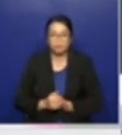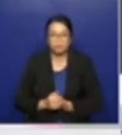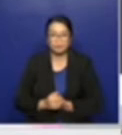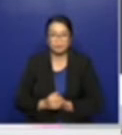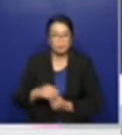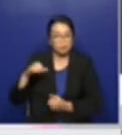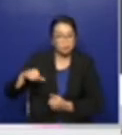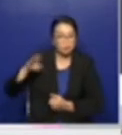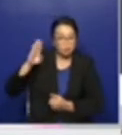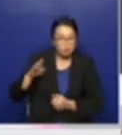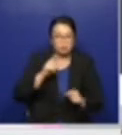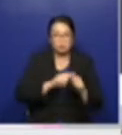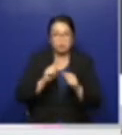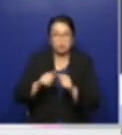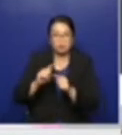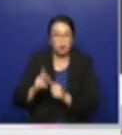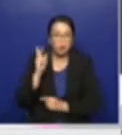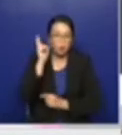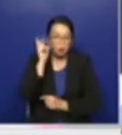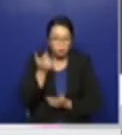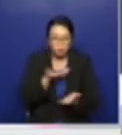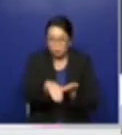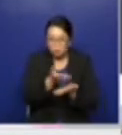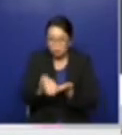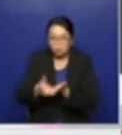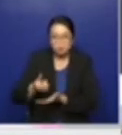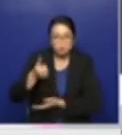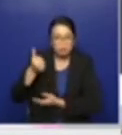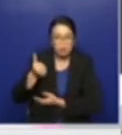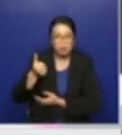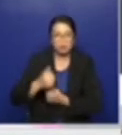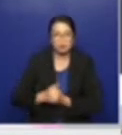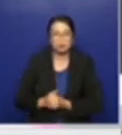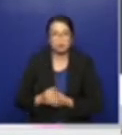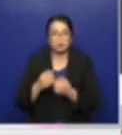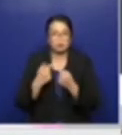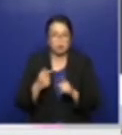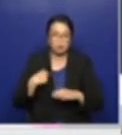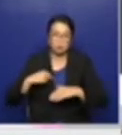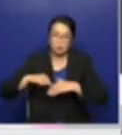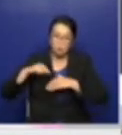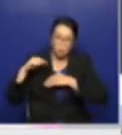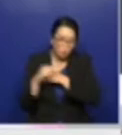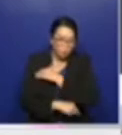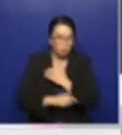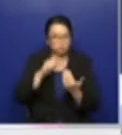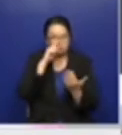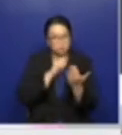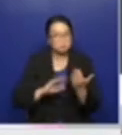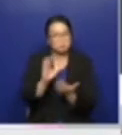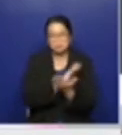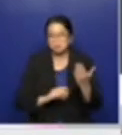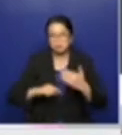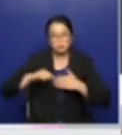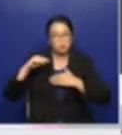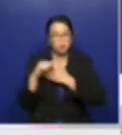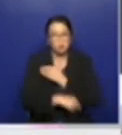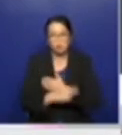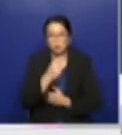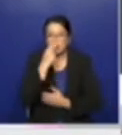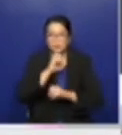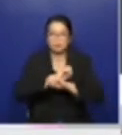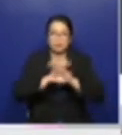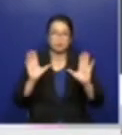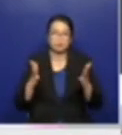บริษัทต่างๆยังซื้อข้อมูลได้ซื้อได้แล้วมีการทุจริตทั่วทั้งแผ่นดินยังไม่มีอะไรที่จะเห็นการเปลี่ยนแปลง